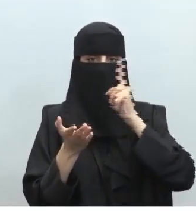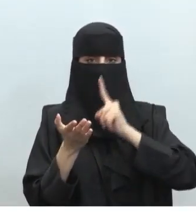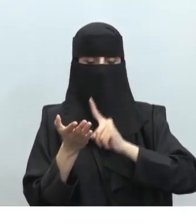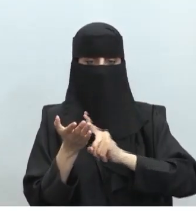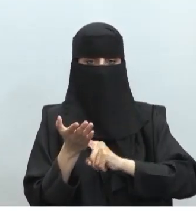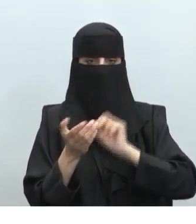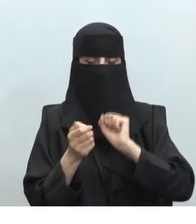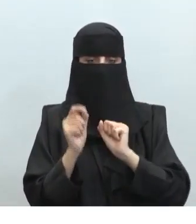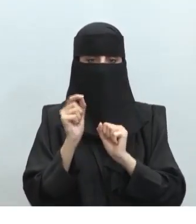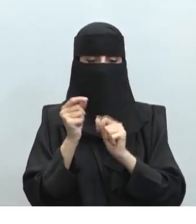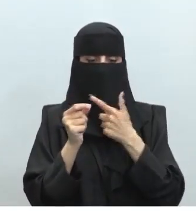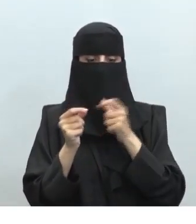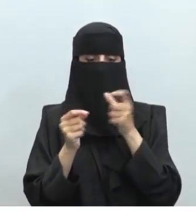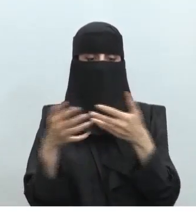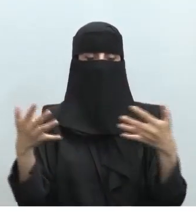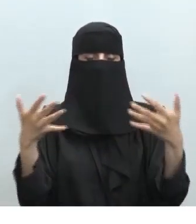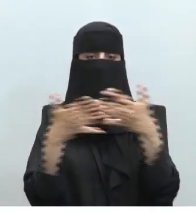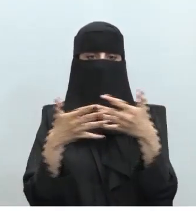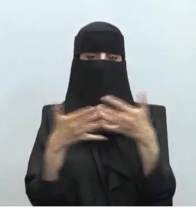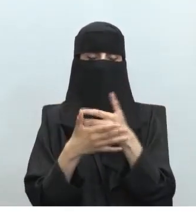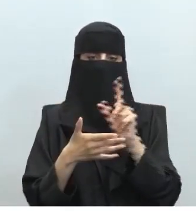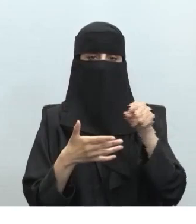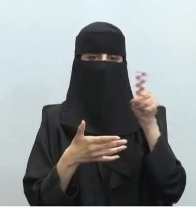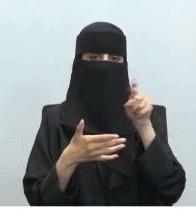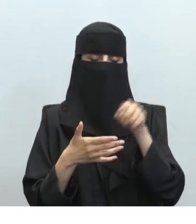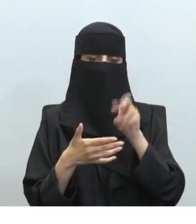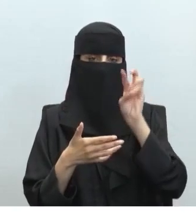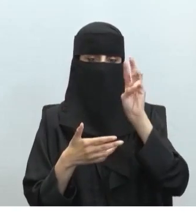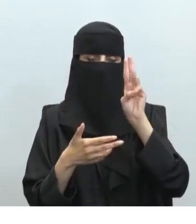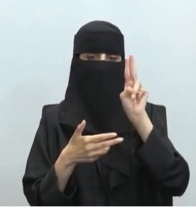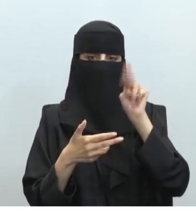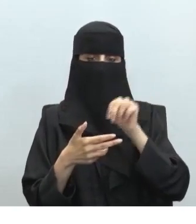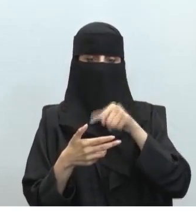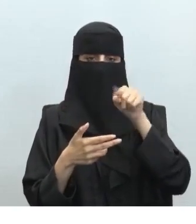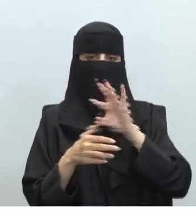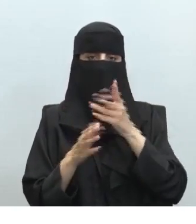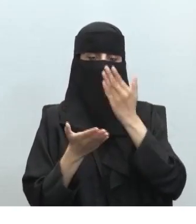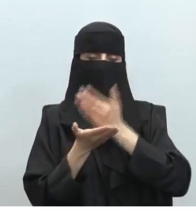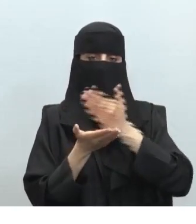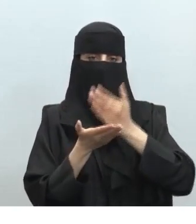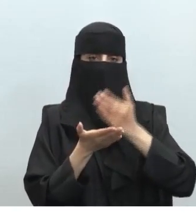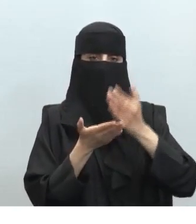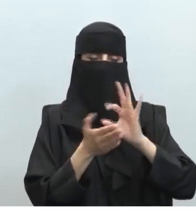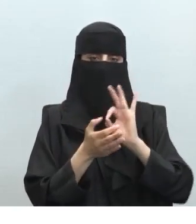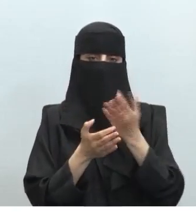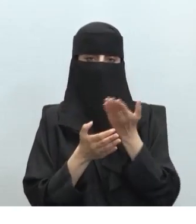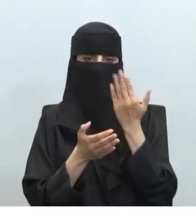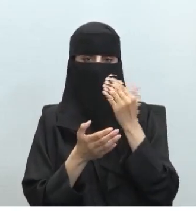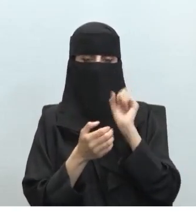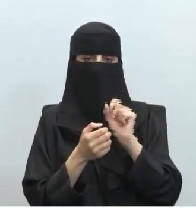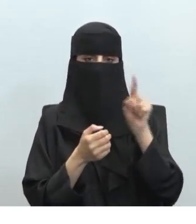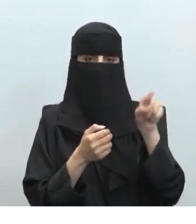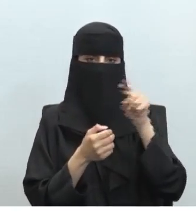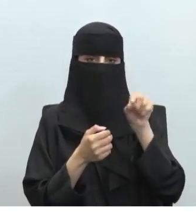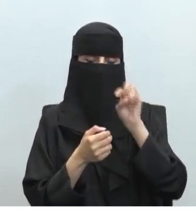خلال ما نسميه بتداخل الار ان اي او تقطيع الام ار ان اي لعلكم تتذكرون ونحن نتكلم عن الدي ان اي